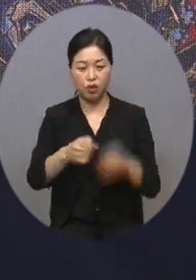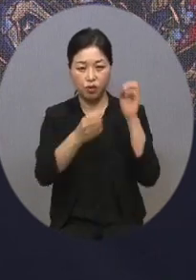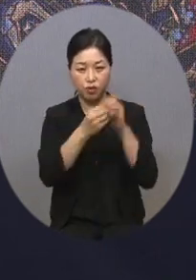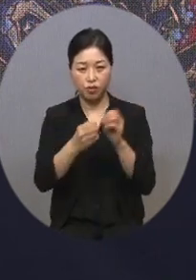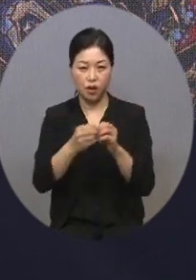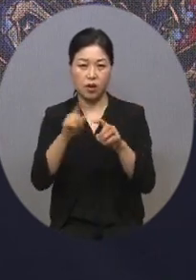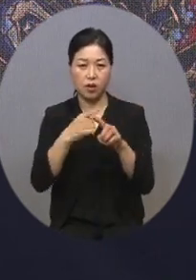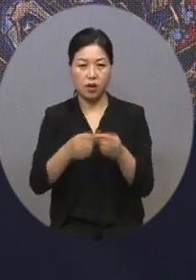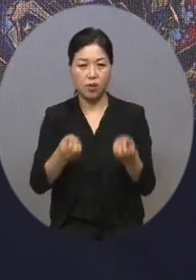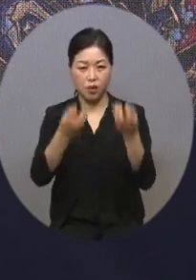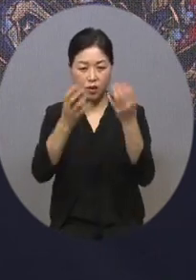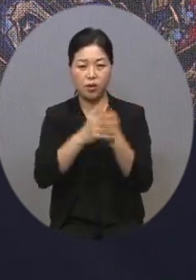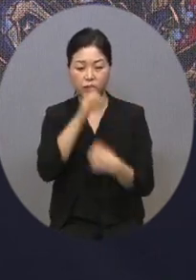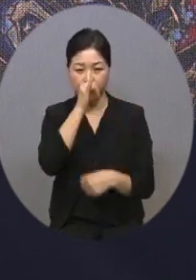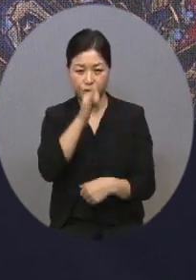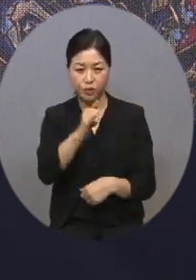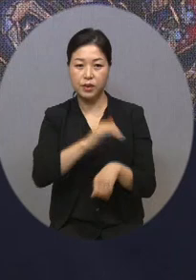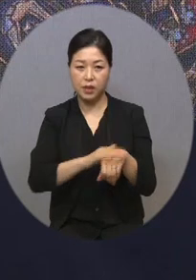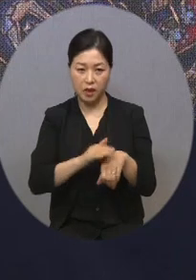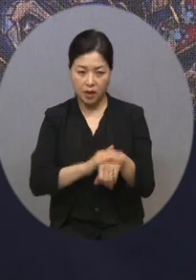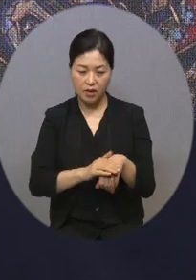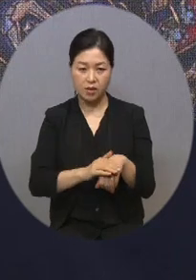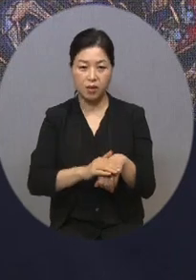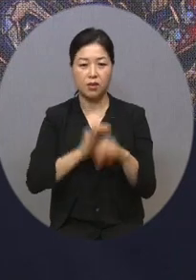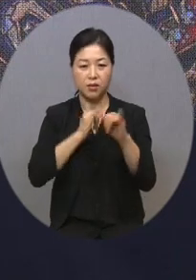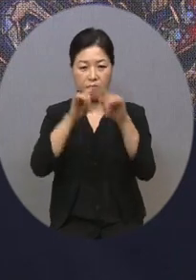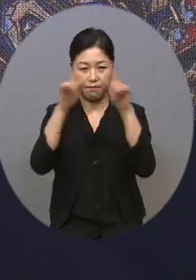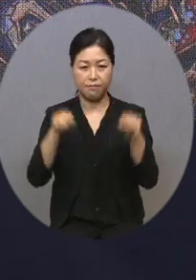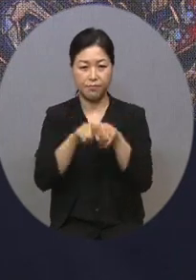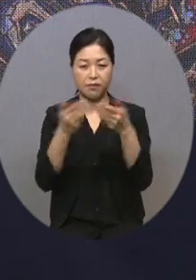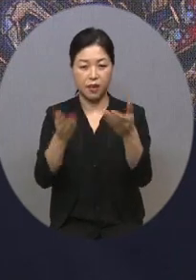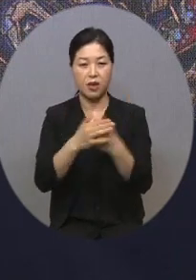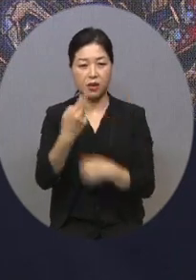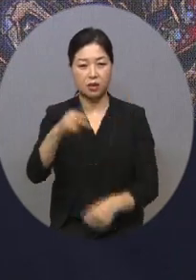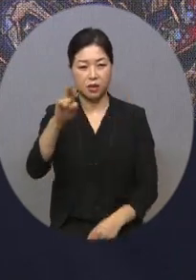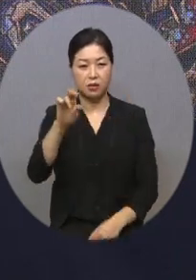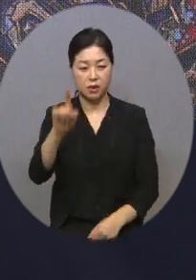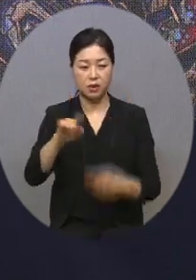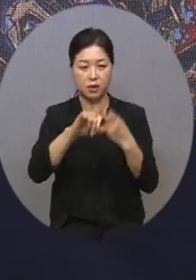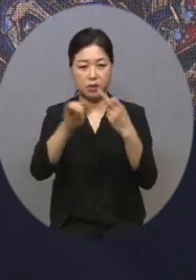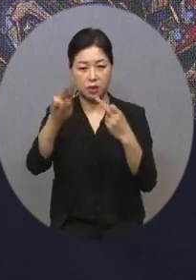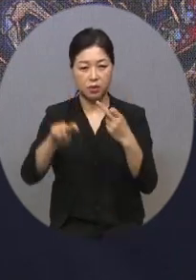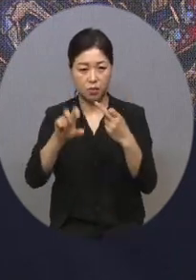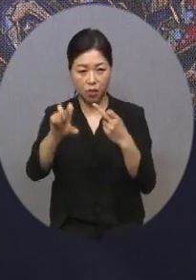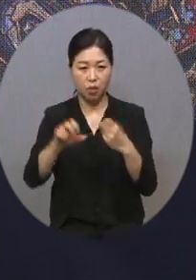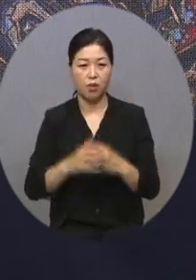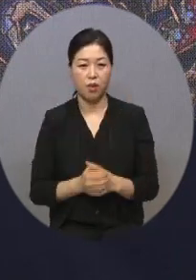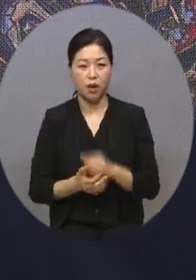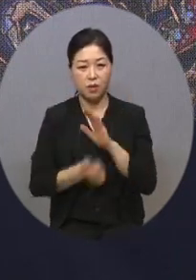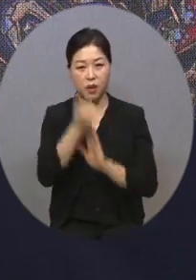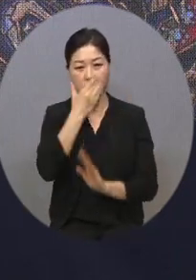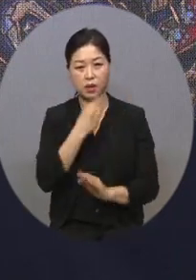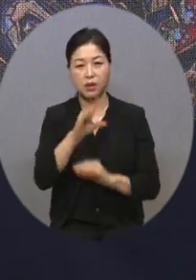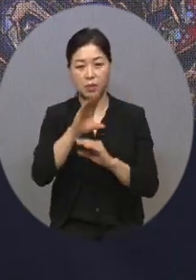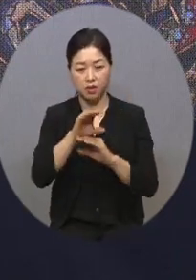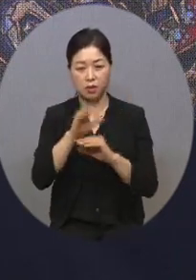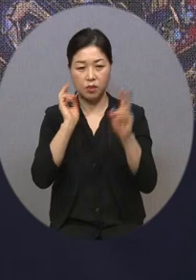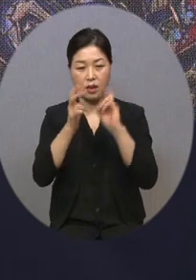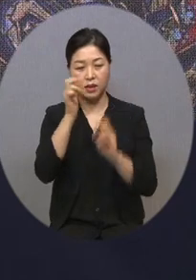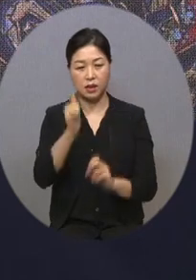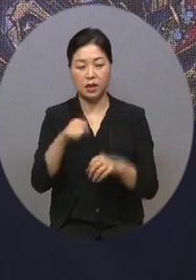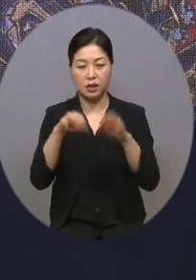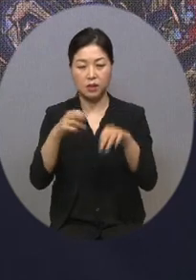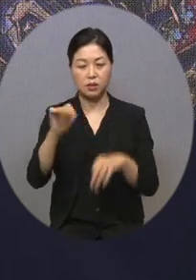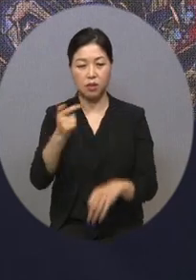성적으로 입상하였기에 이 상장을 드립니다. 2021년 12월 25일 희망복지방송